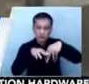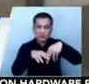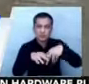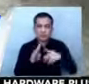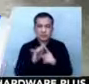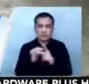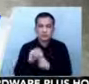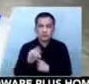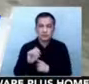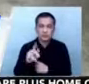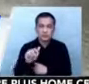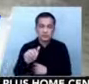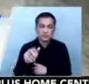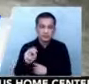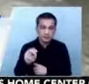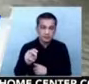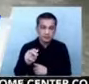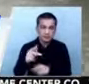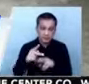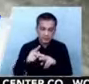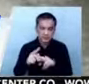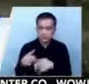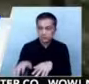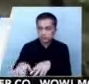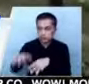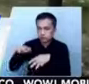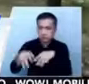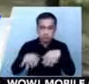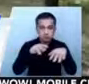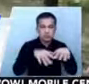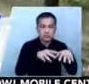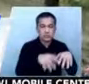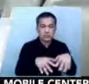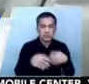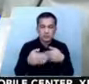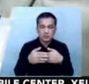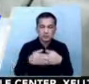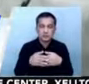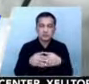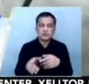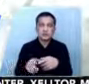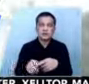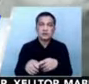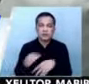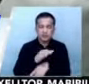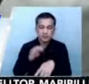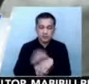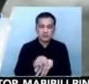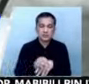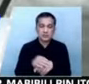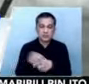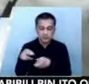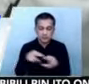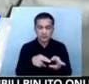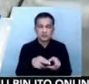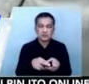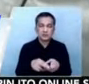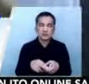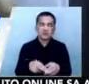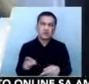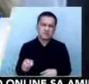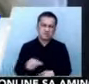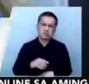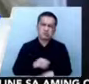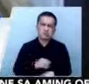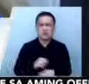Pangasinan binaha rin ang mga nakatira malapit sa mga bukirin at Creek hanggang dito po sa tuhod So yung mga damit ko basang-basa na lahat